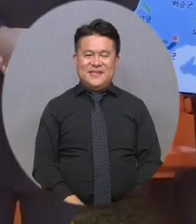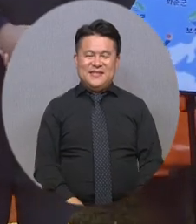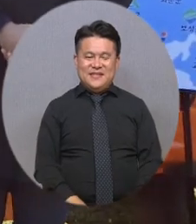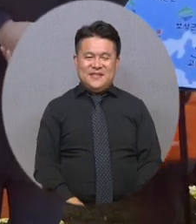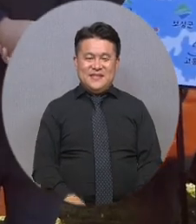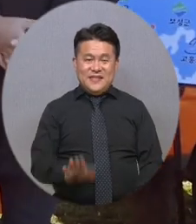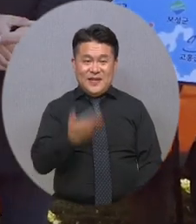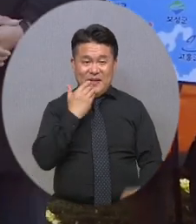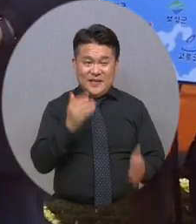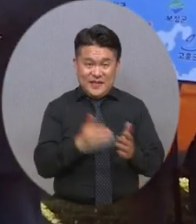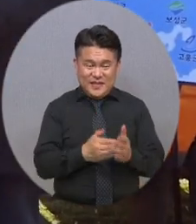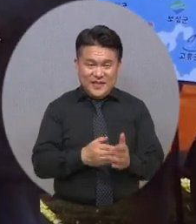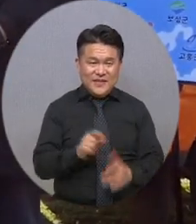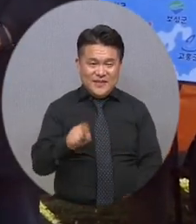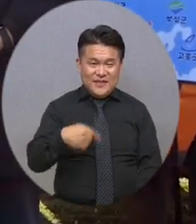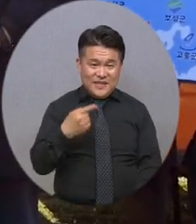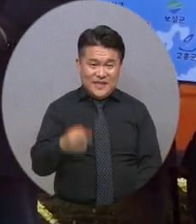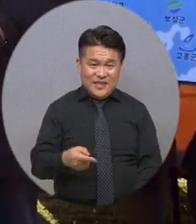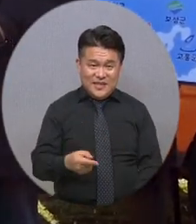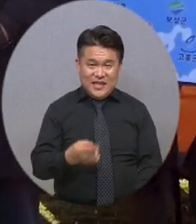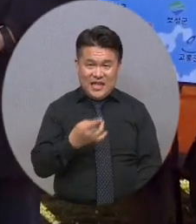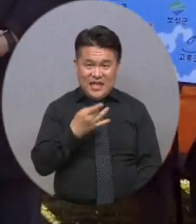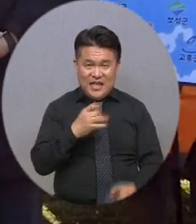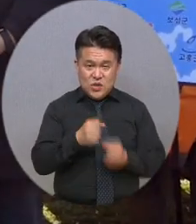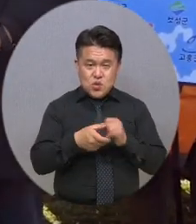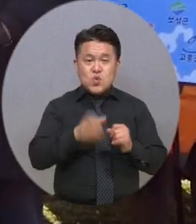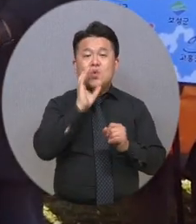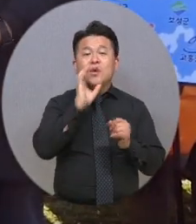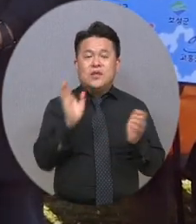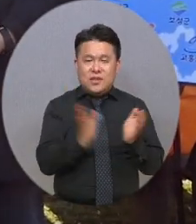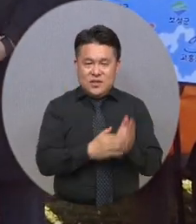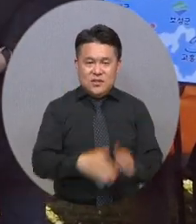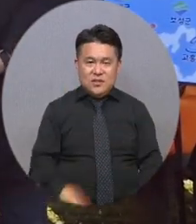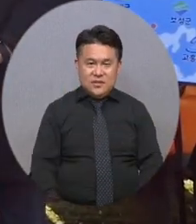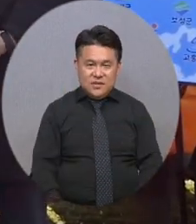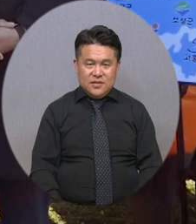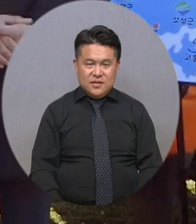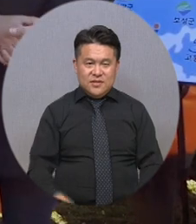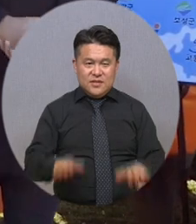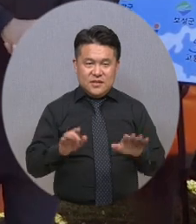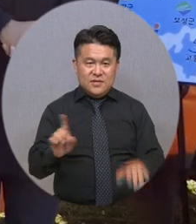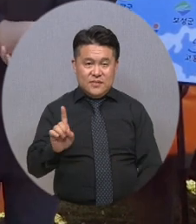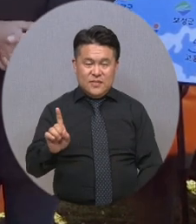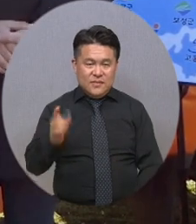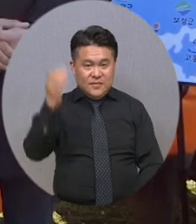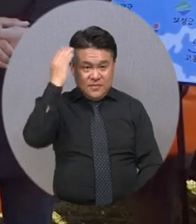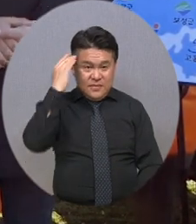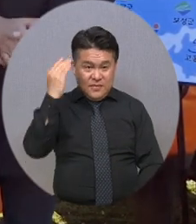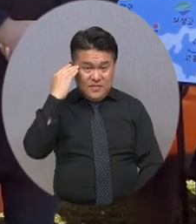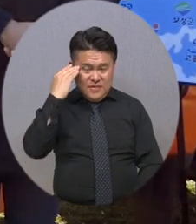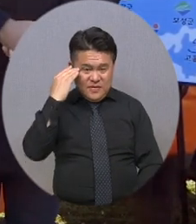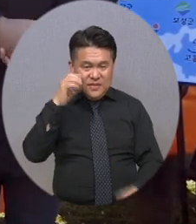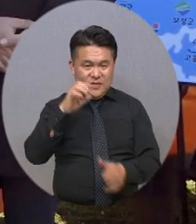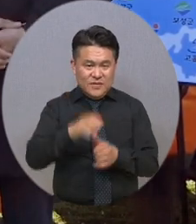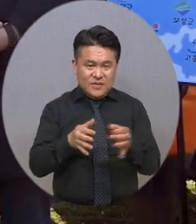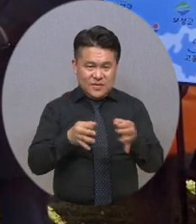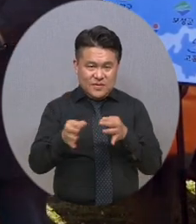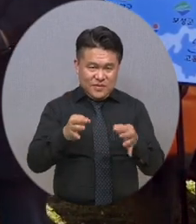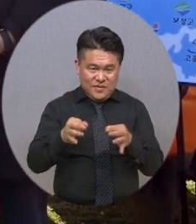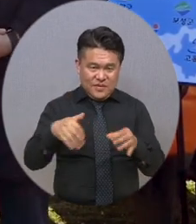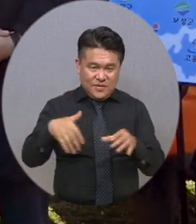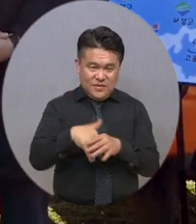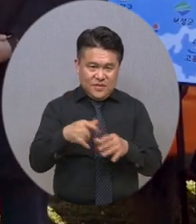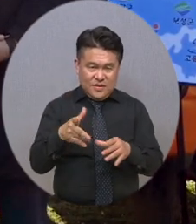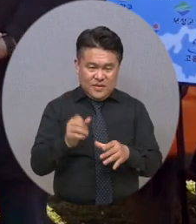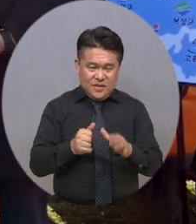표고버섯도 먹었겠다. 네. 어, 그리고 술시로 만든 막걸리도 마셨겠다. 오, 신기해, 신기해. 자, 이번에는 한국기능성 버섯 유통 문상영